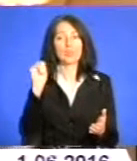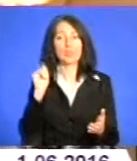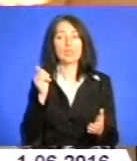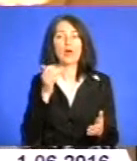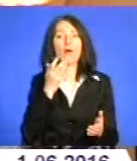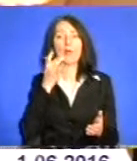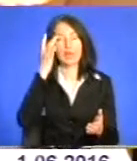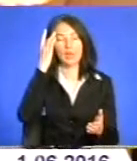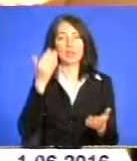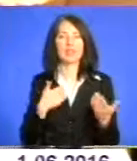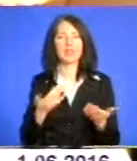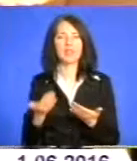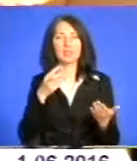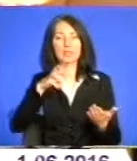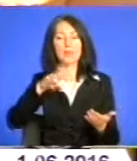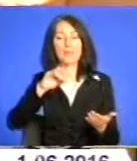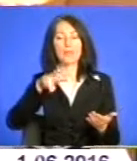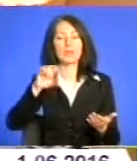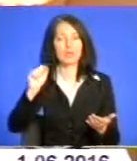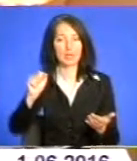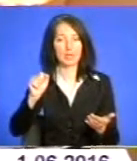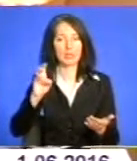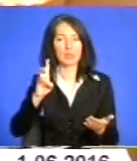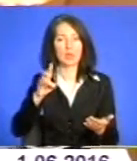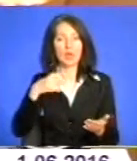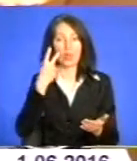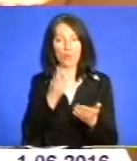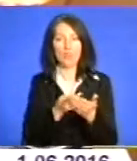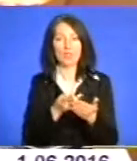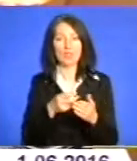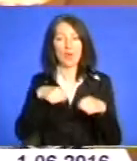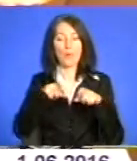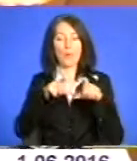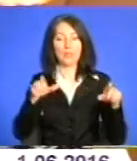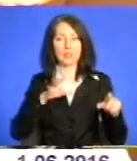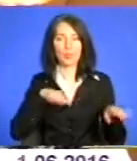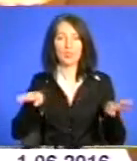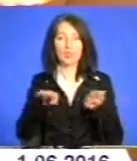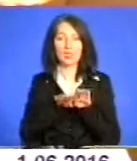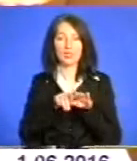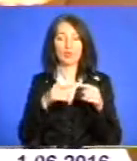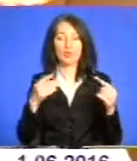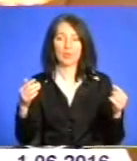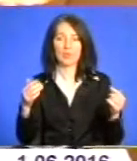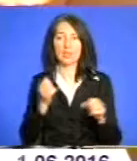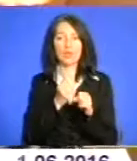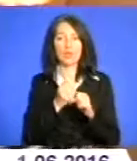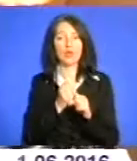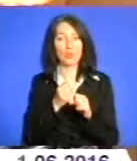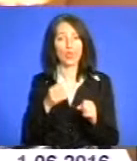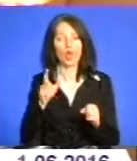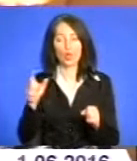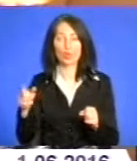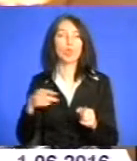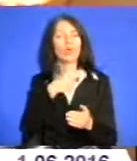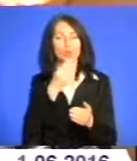Мілані побачила, ну, магазин був закритий, там всякі такі поділки люди роблять, ну,